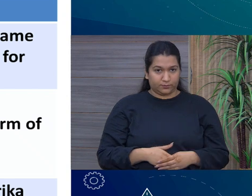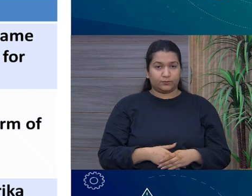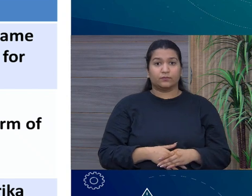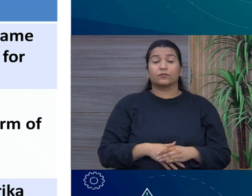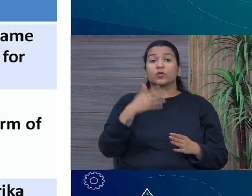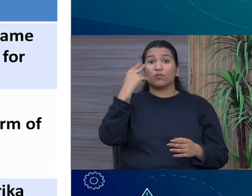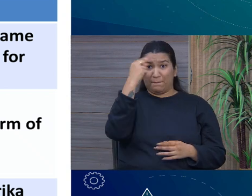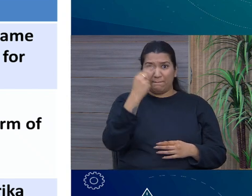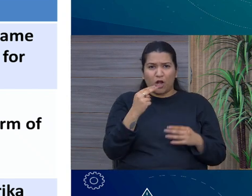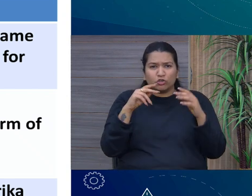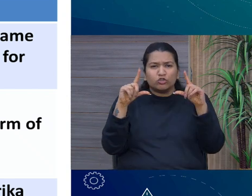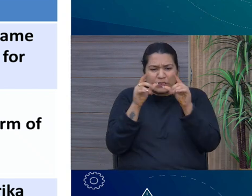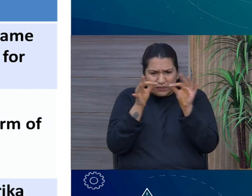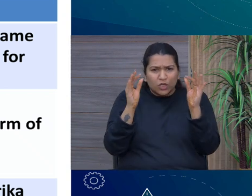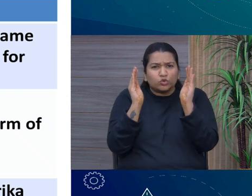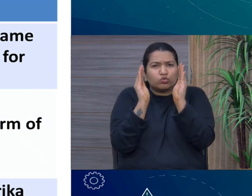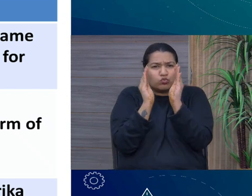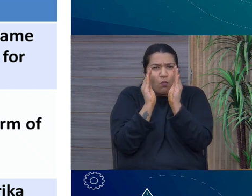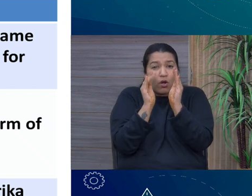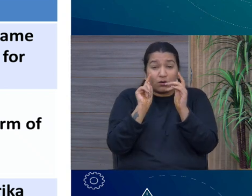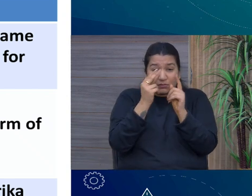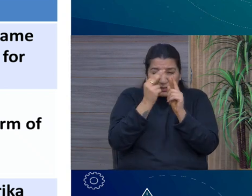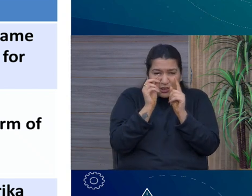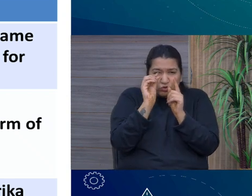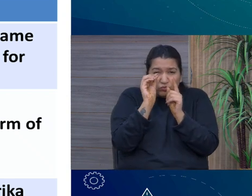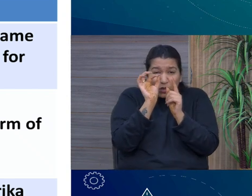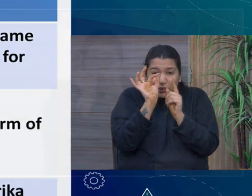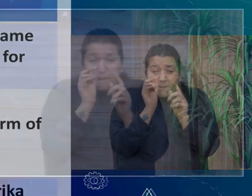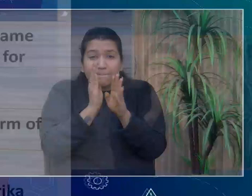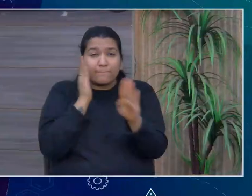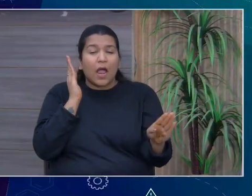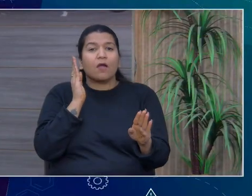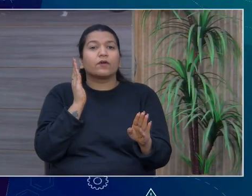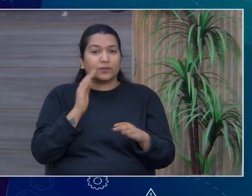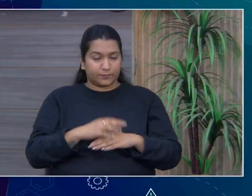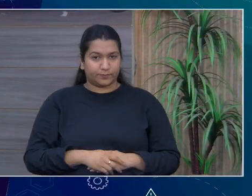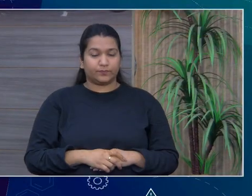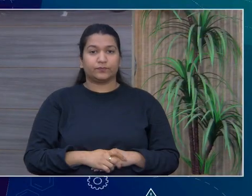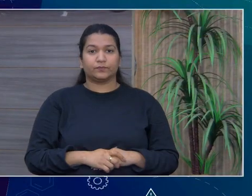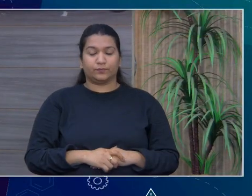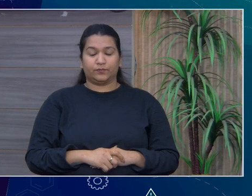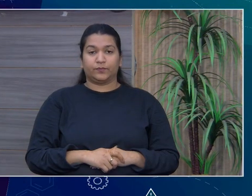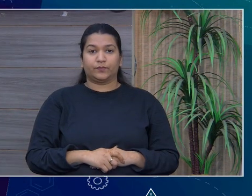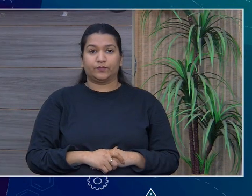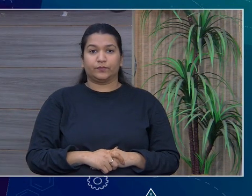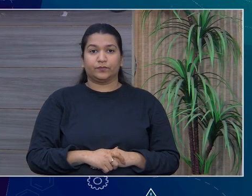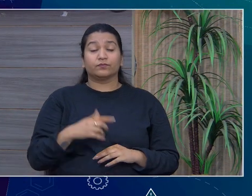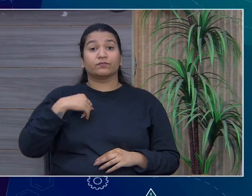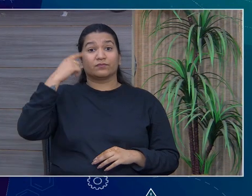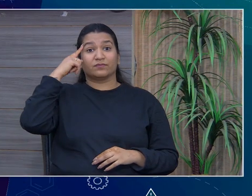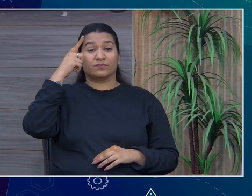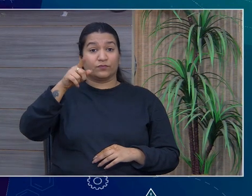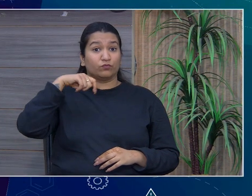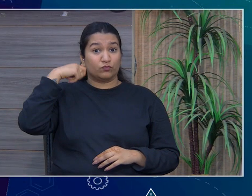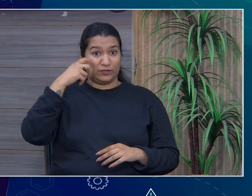बहुत छोटी साइज में होती हैं, बहुत बारीक काम किया जाता है सर इसके अंदर। बिल्कुल, आप आई थिंक जब आपने हिस्ट्री पढ़ी होगी तो आप लोगों को